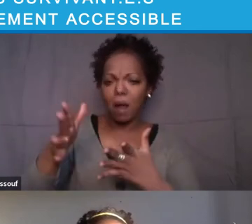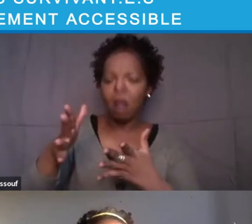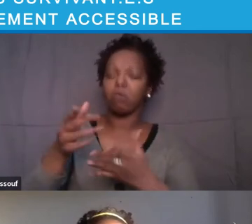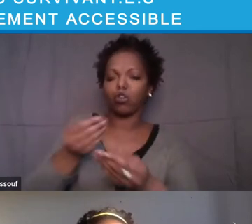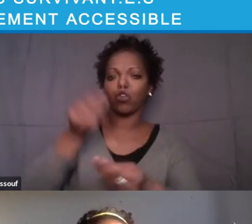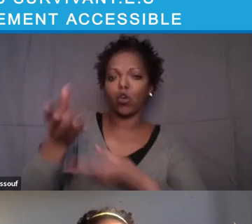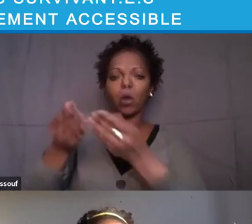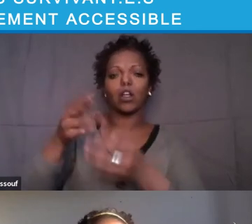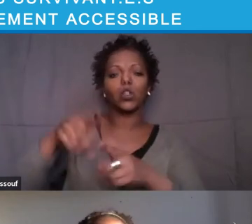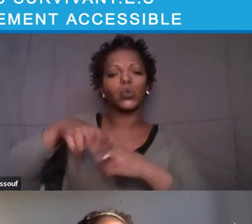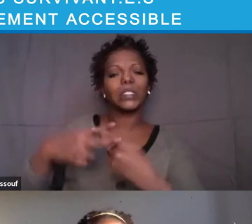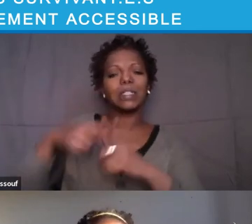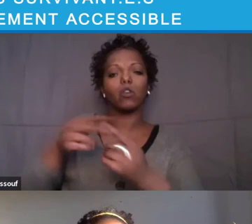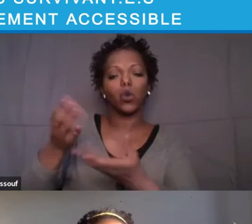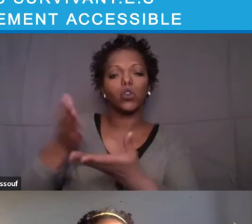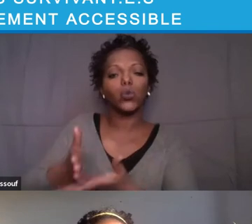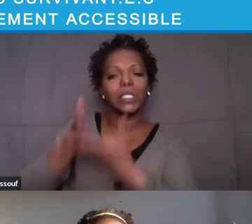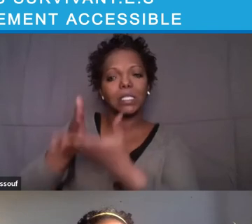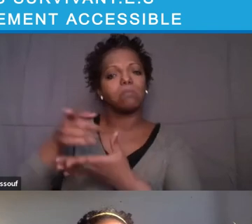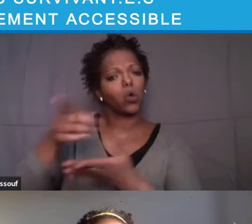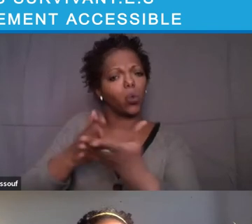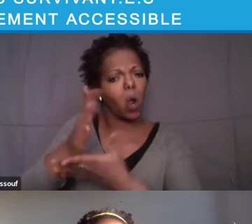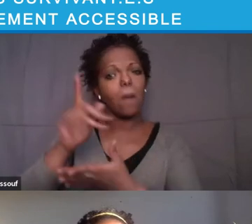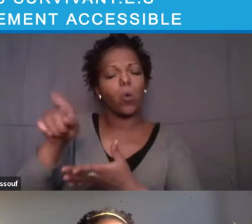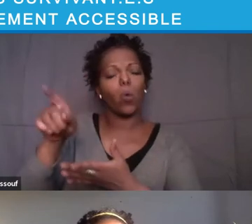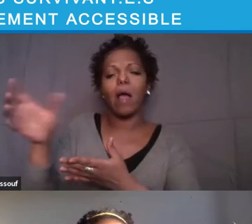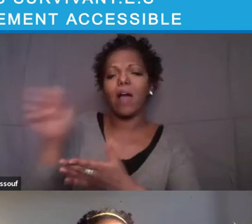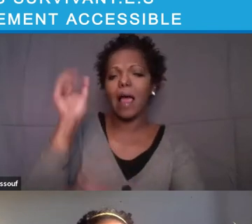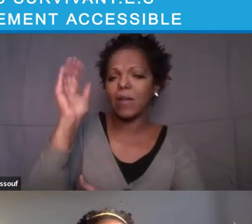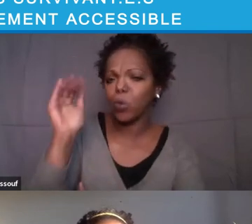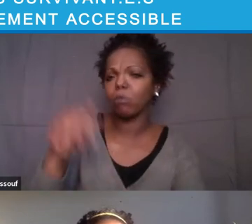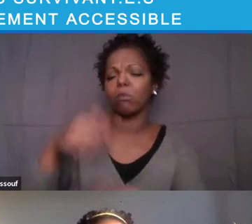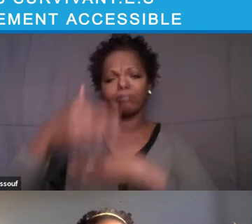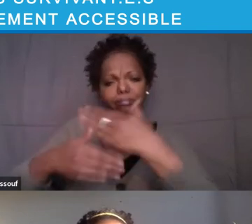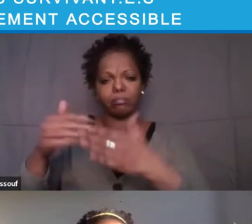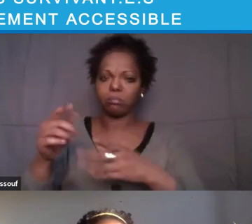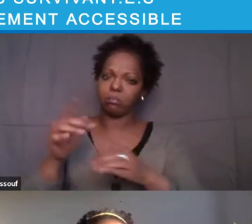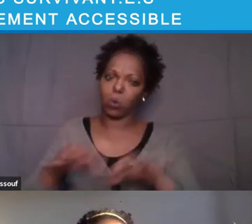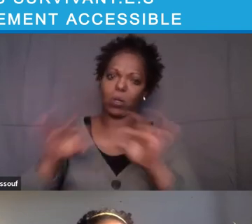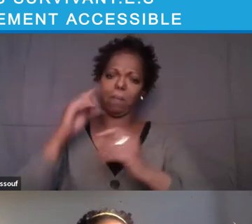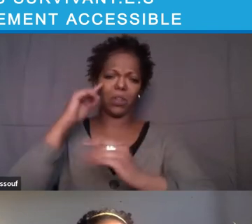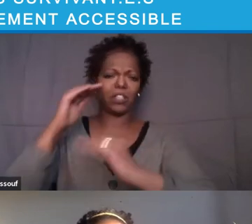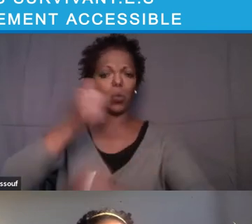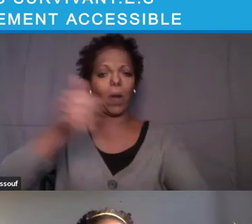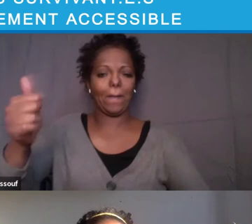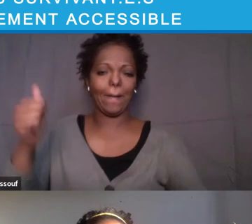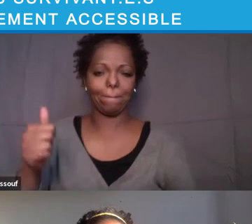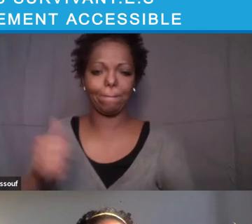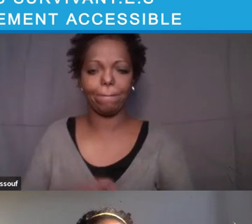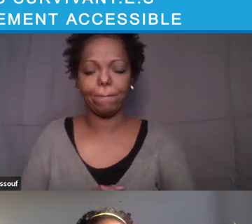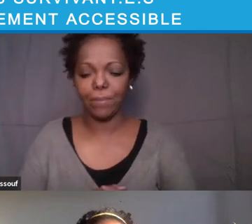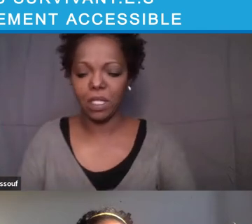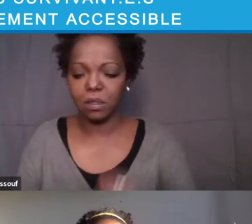victimes, mais leur expliquer, leur donner des outils et de l'aide sur les droits qu'ils ont. Donc,